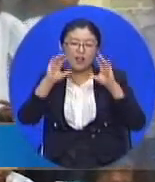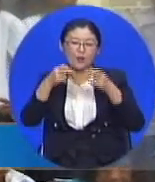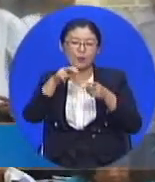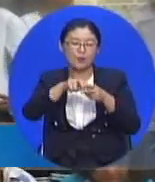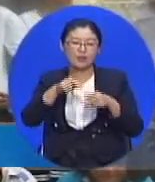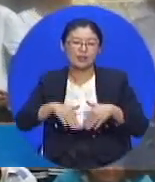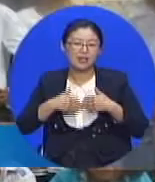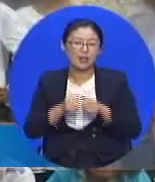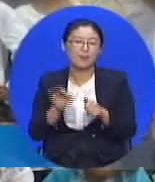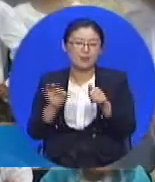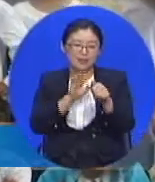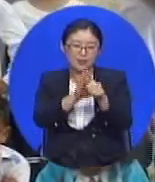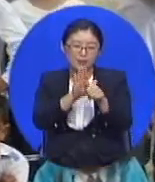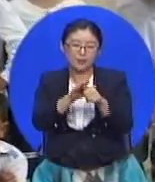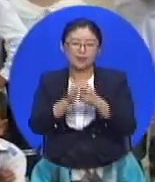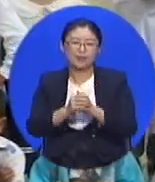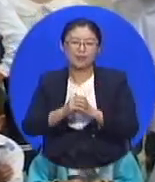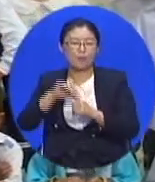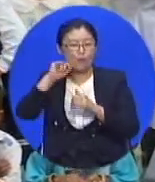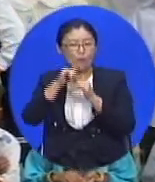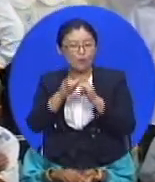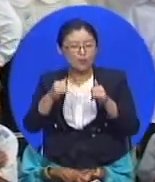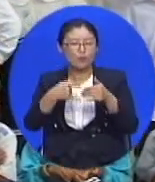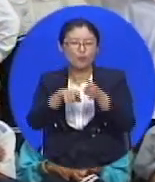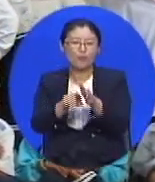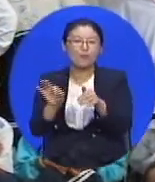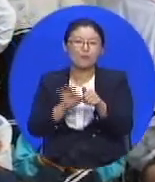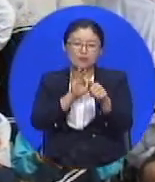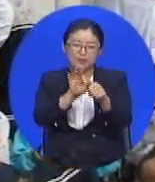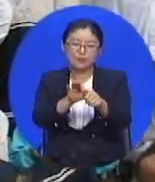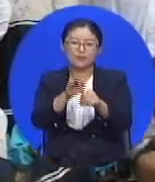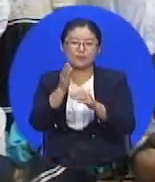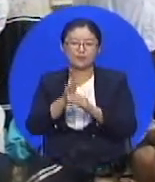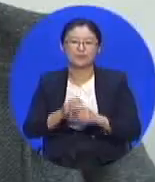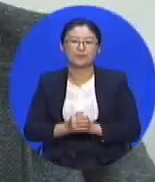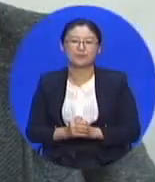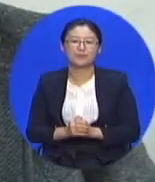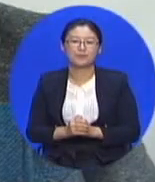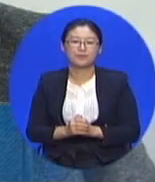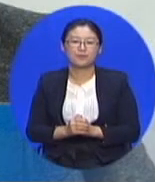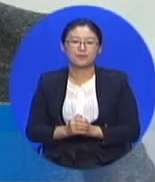난방비를 지원하는 등 해마다 불우이웃을 위한 성금을 지원하고 있습니다.